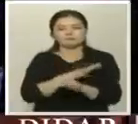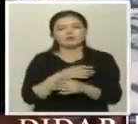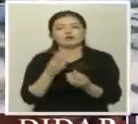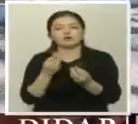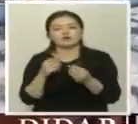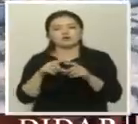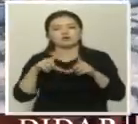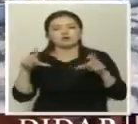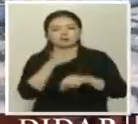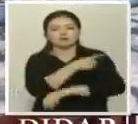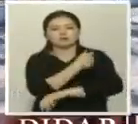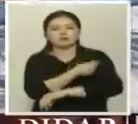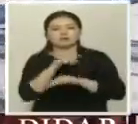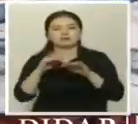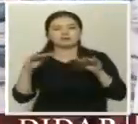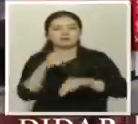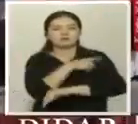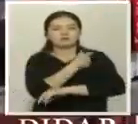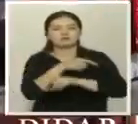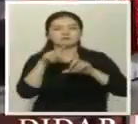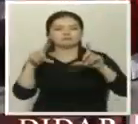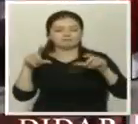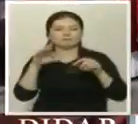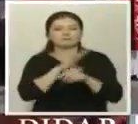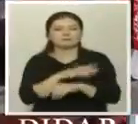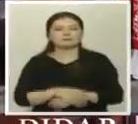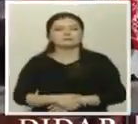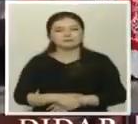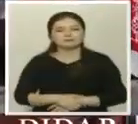ауруханасында жыл сайын өткізіледі. Сахира Өтепқызы, Аружан Сейсен, Әдіржан Спандияр, Дидар.